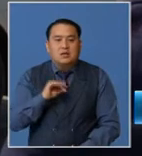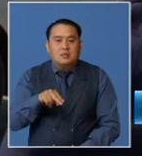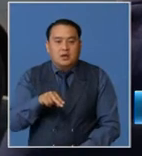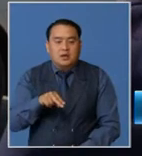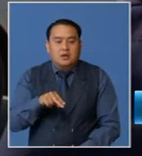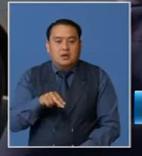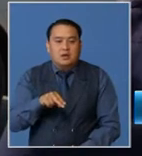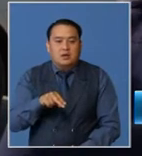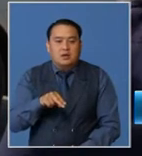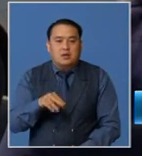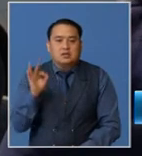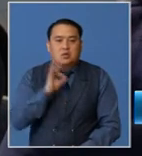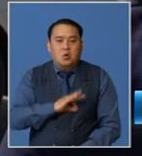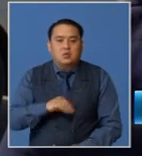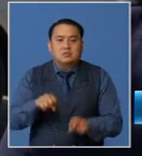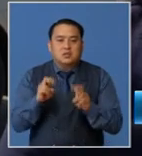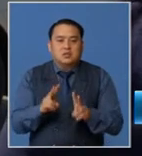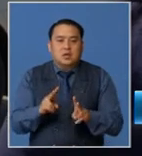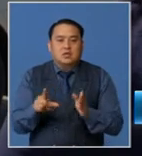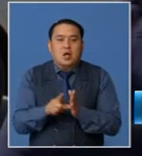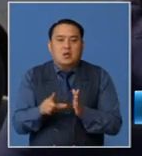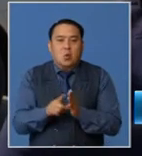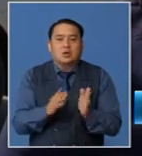которые применяют специальный налоговый режим,